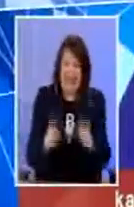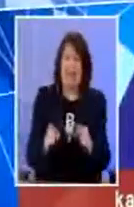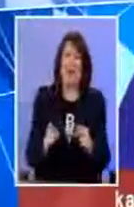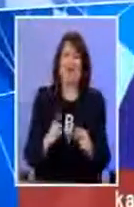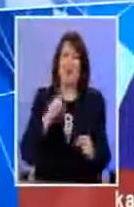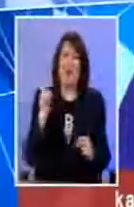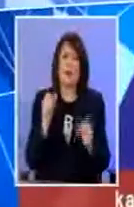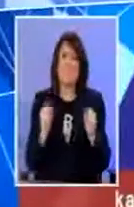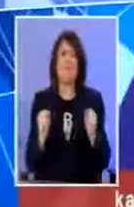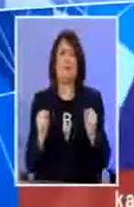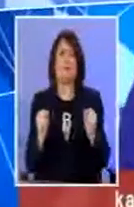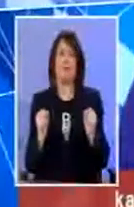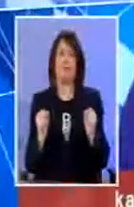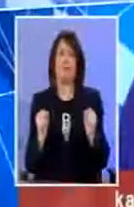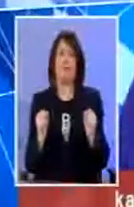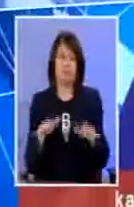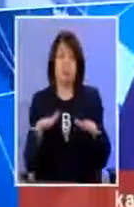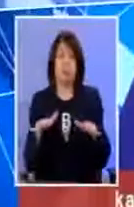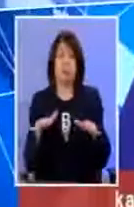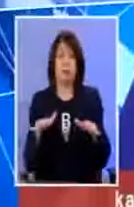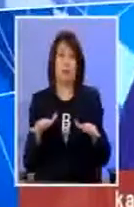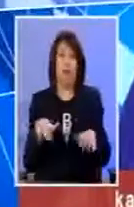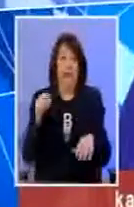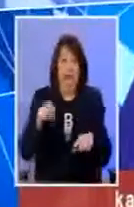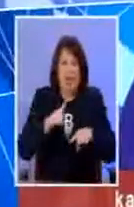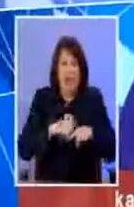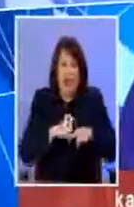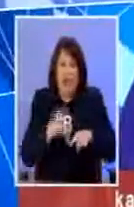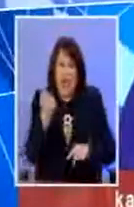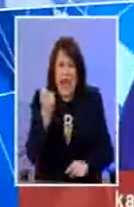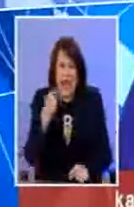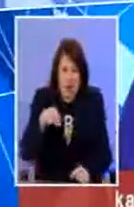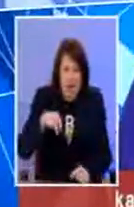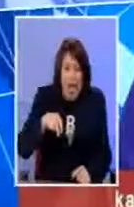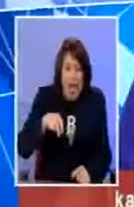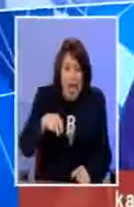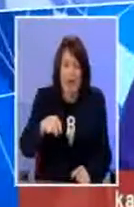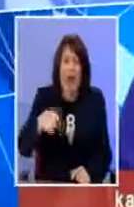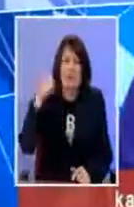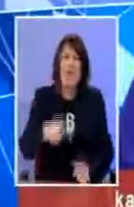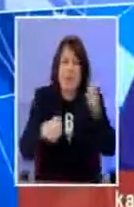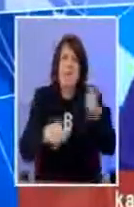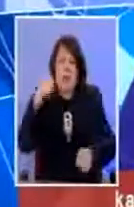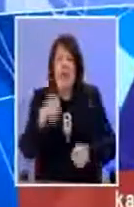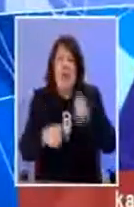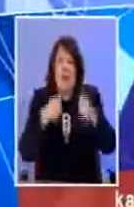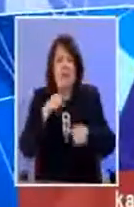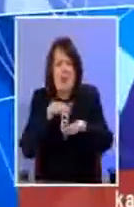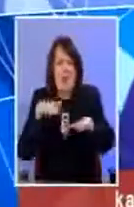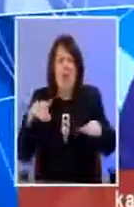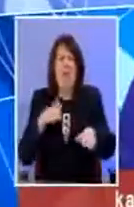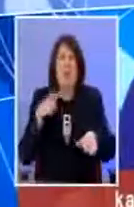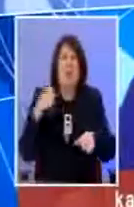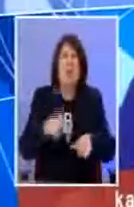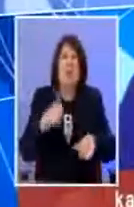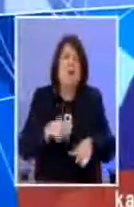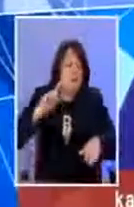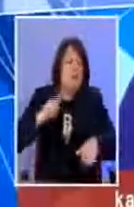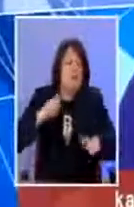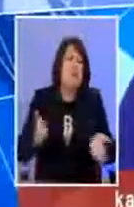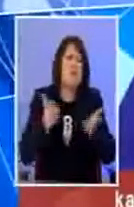έχουν όλοι κοκαλώσει. Εδώ αν τολμήσεις να καθυστερήσεις λίγο, αρχίζουν και κορνάρουν από πίσω τα αυτοκίνητα, δεν καταλαβαίνουν